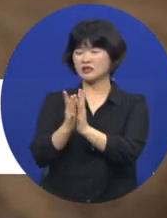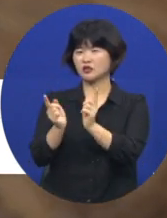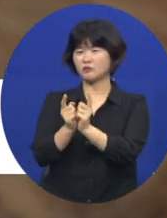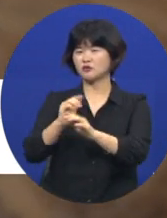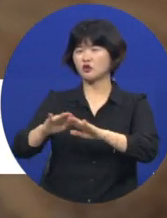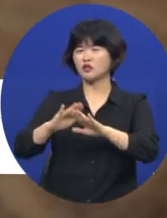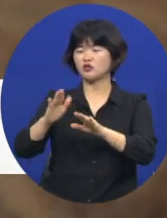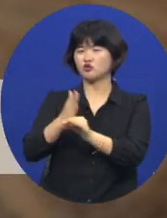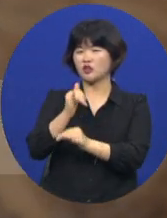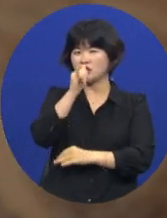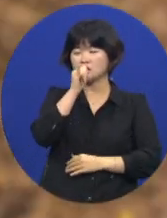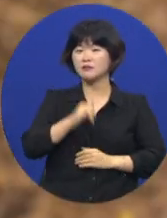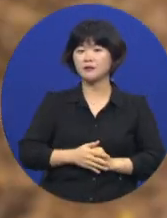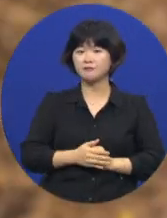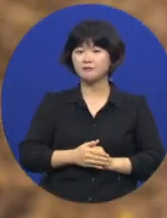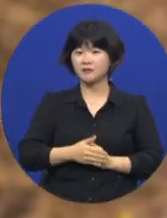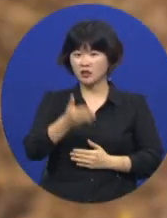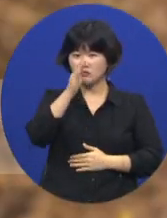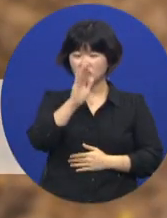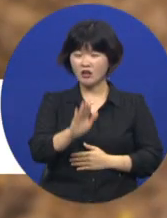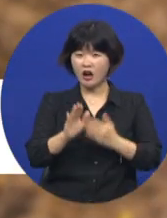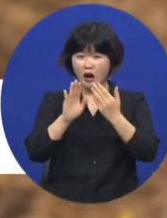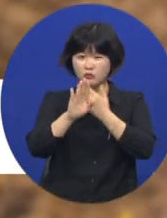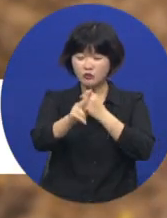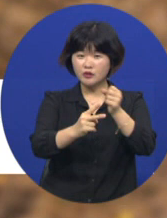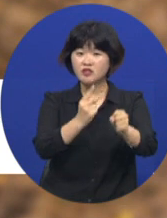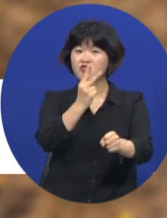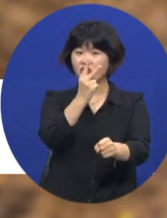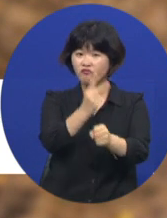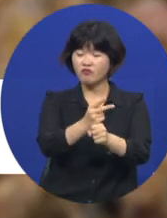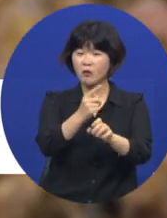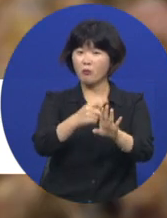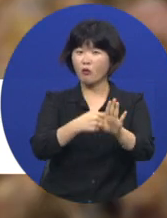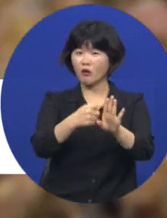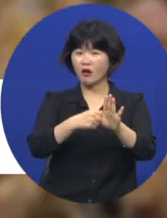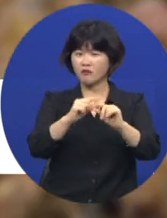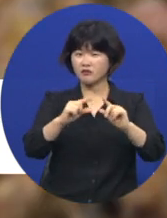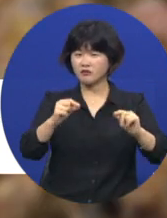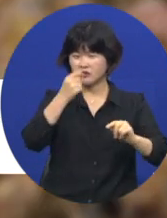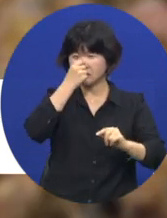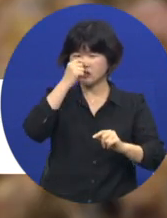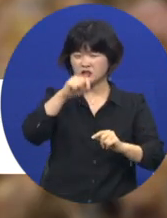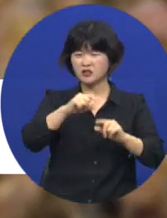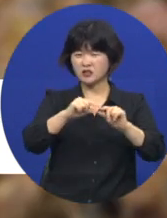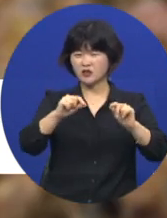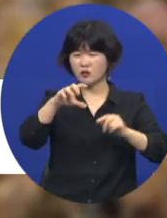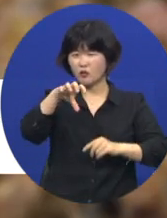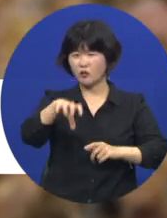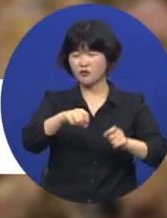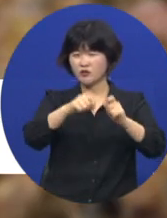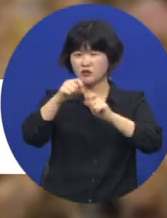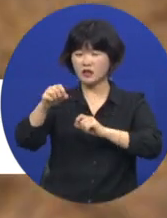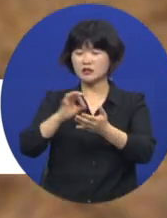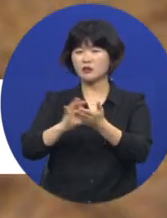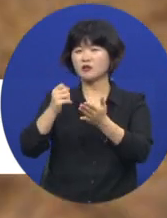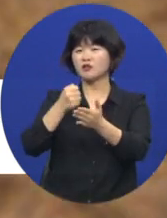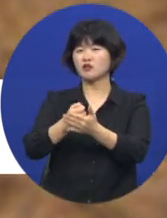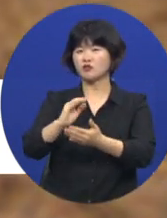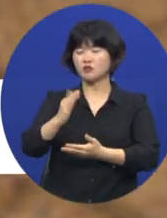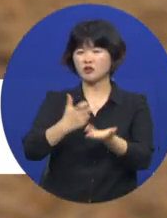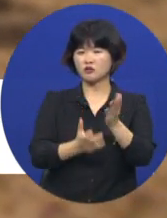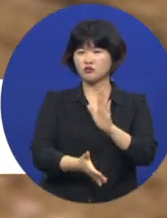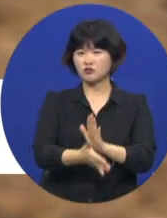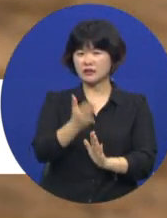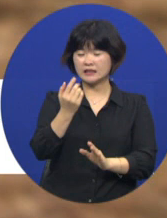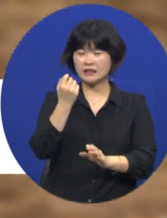처리하고 있습니다. 그런데 앞으로 2년 동안 봉계동 음식물 쓰레기 처리장 연장 사용이 결정되면서